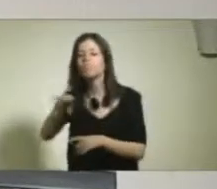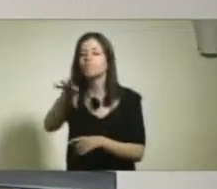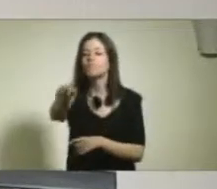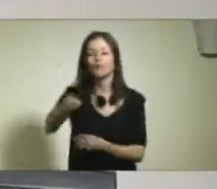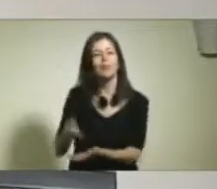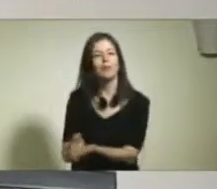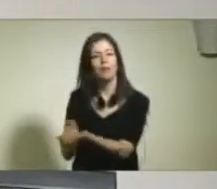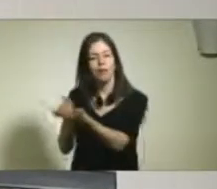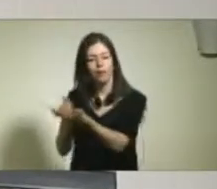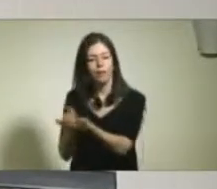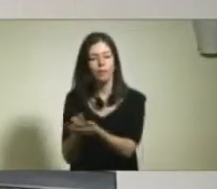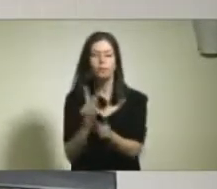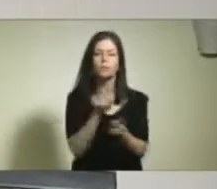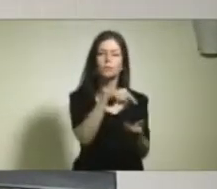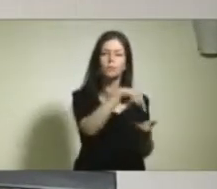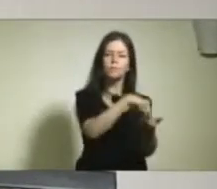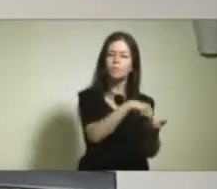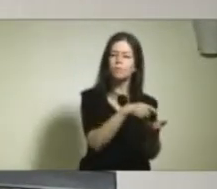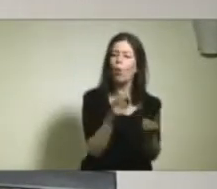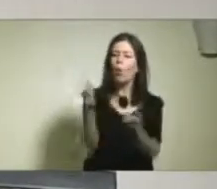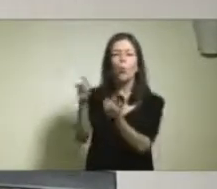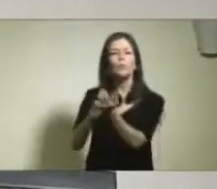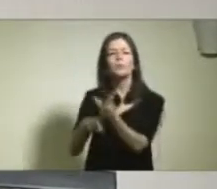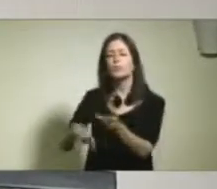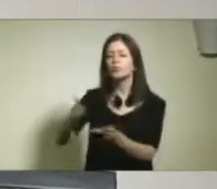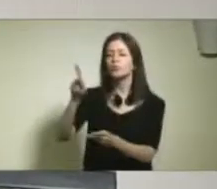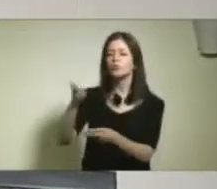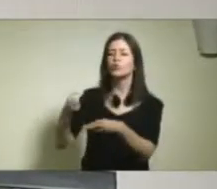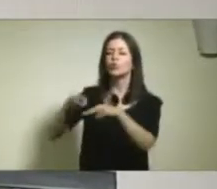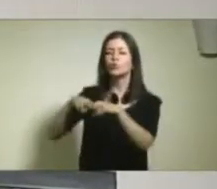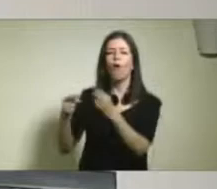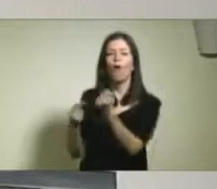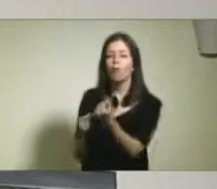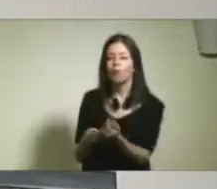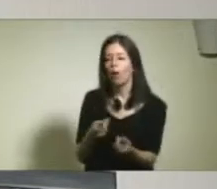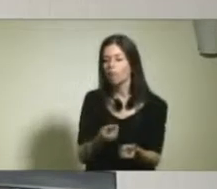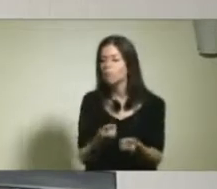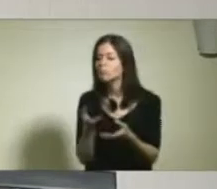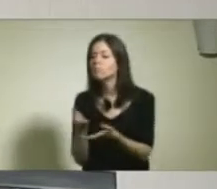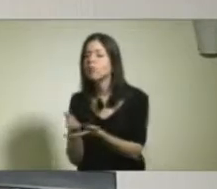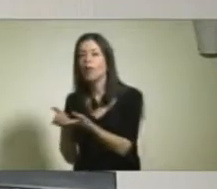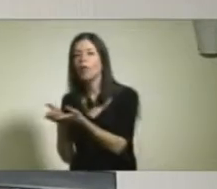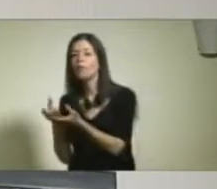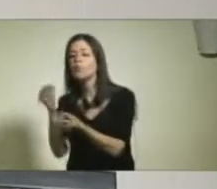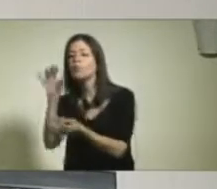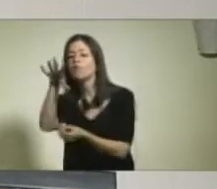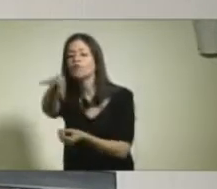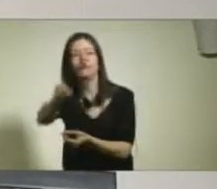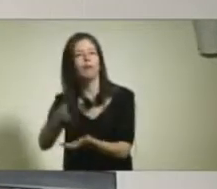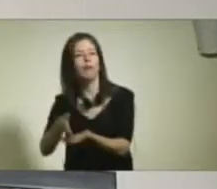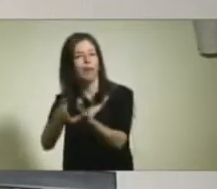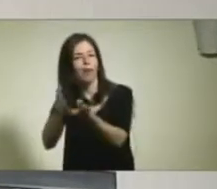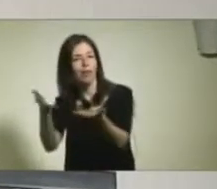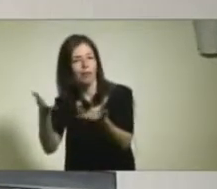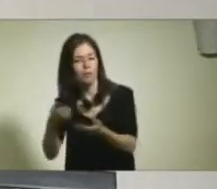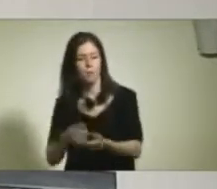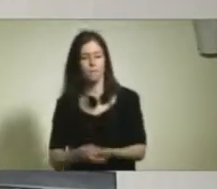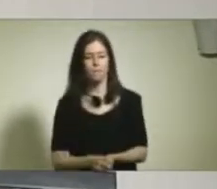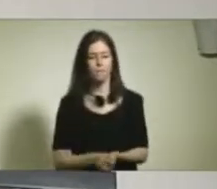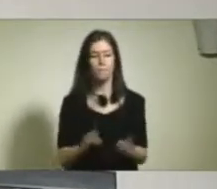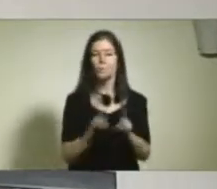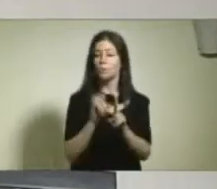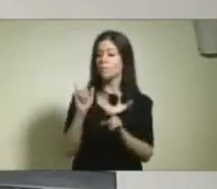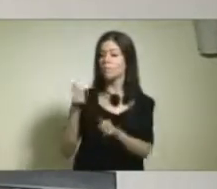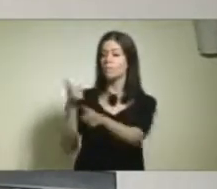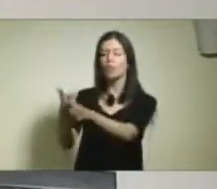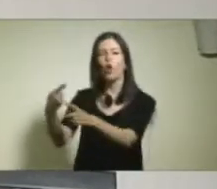les aide à monter un dossier de surendettement, de les mettre en relation avec les personnes pour les aider. Aussi au niveau du logement, s'ils